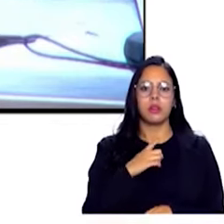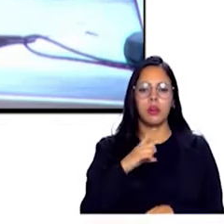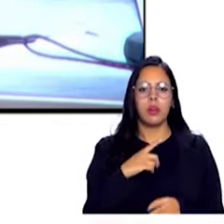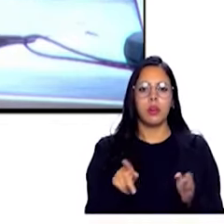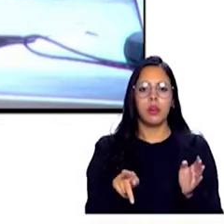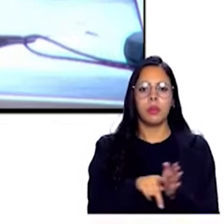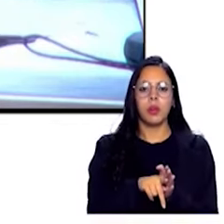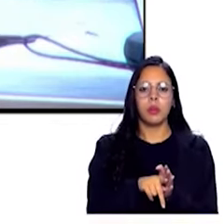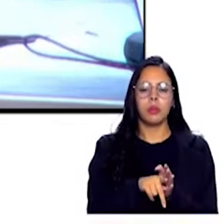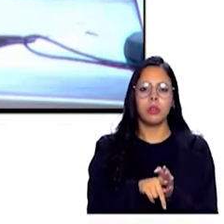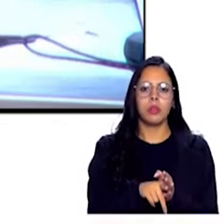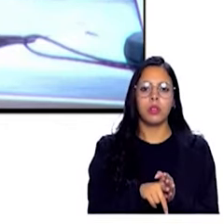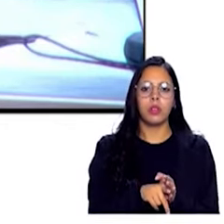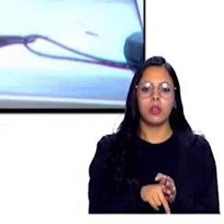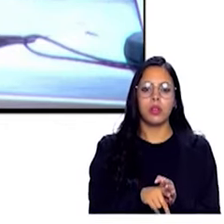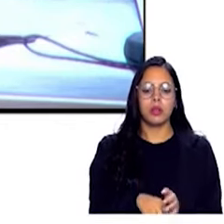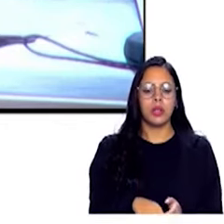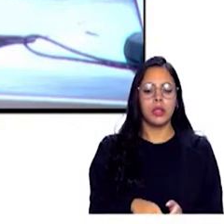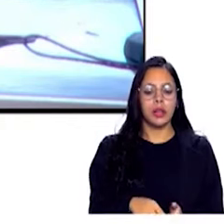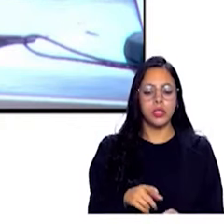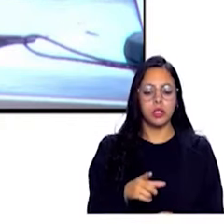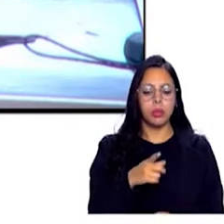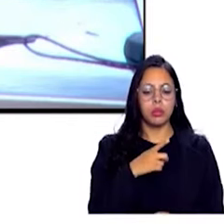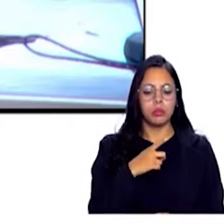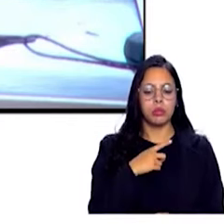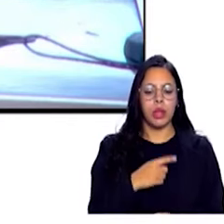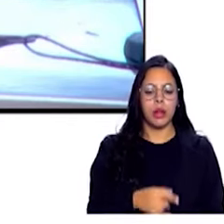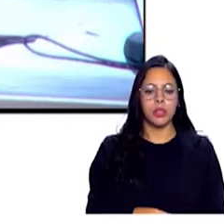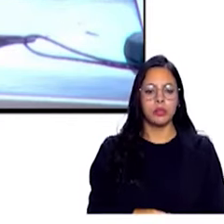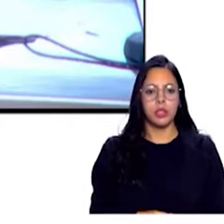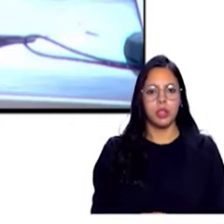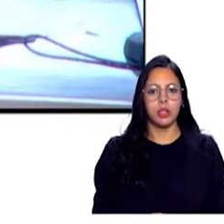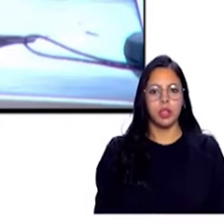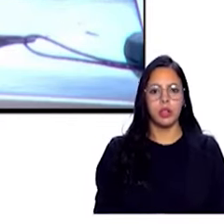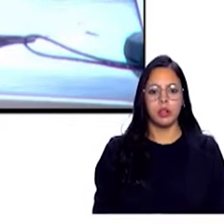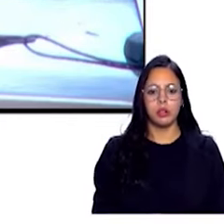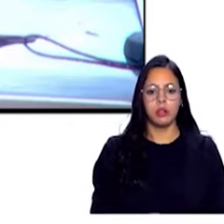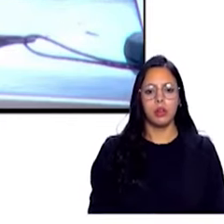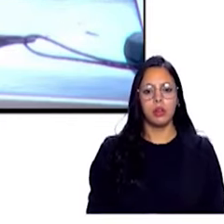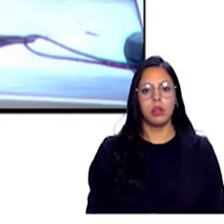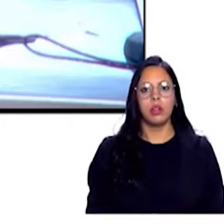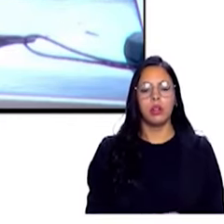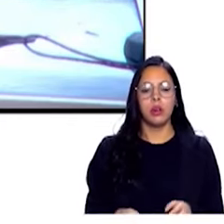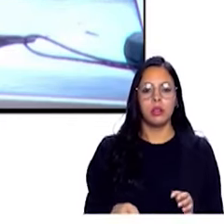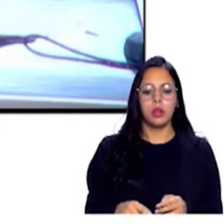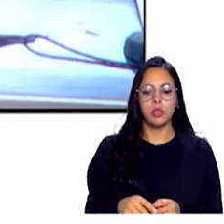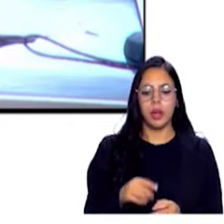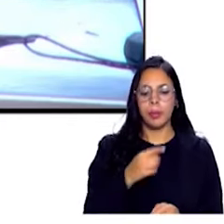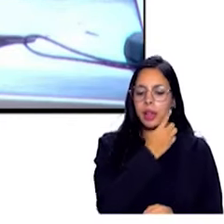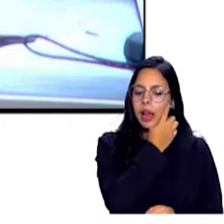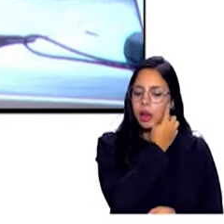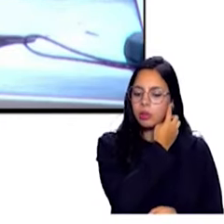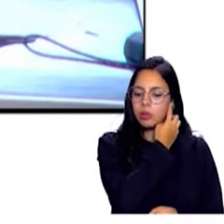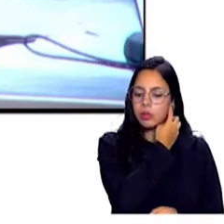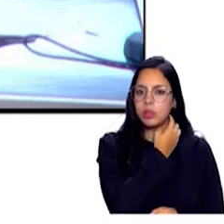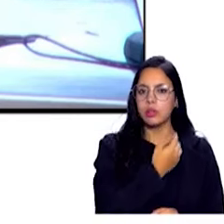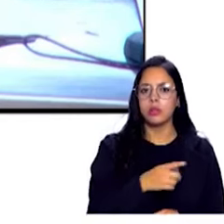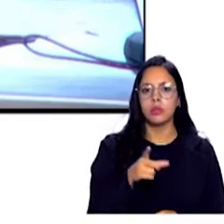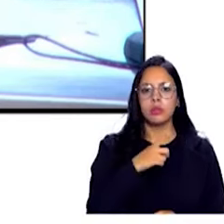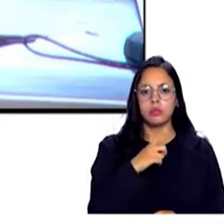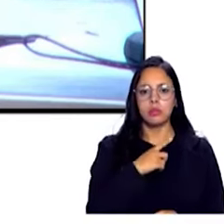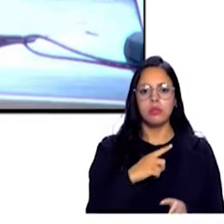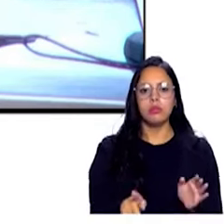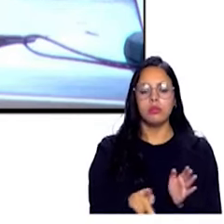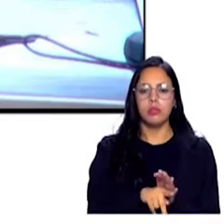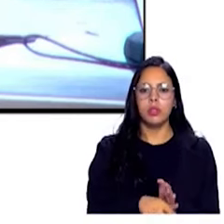pourvoir pourquoi se poser la question Du filtrage à la cour de cassation ET bien c'est qu'en réalité la Raison Du filtrage